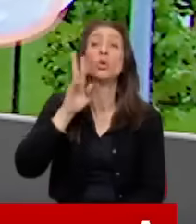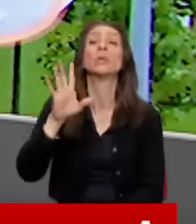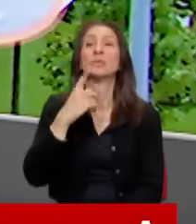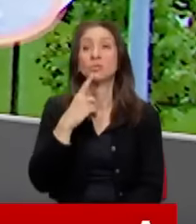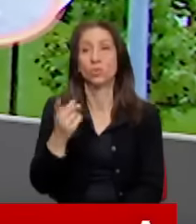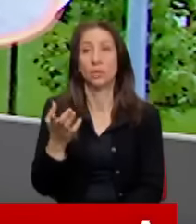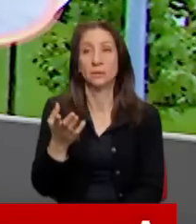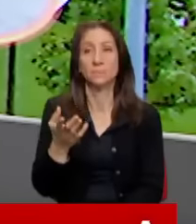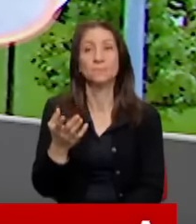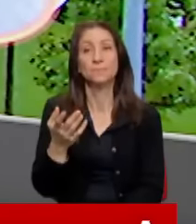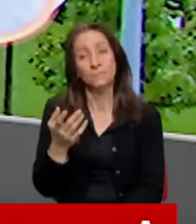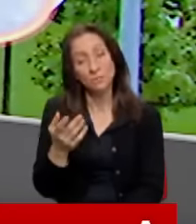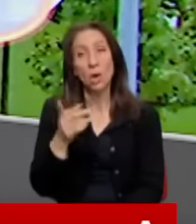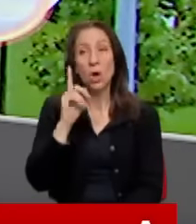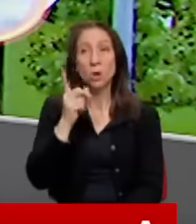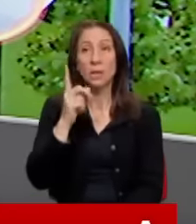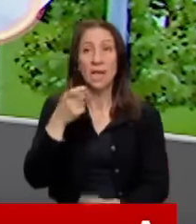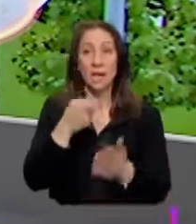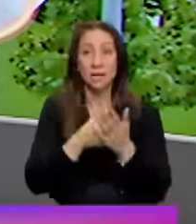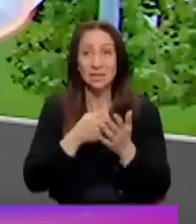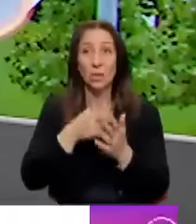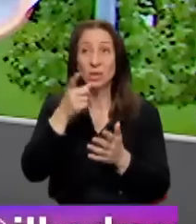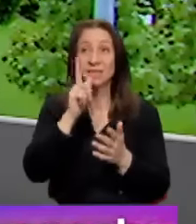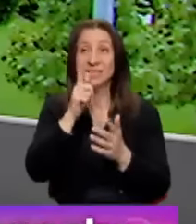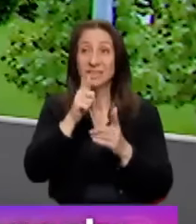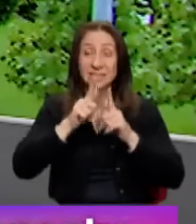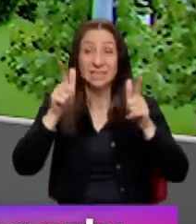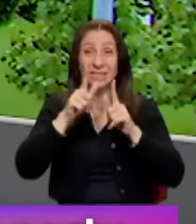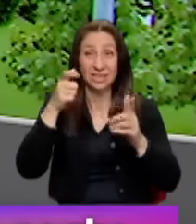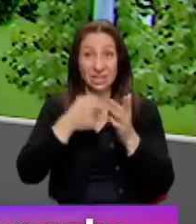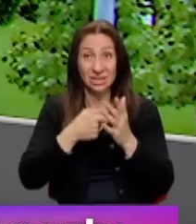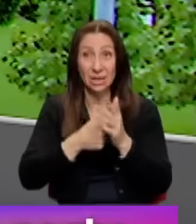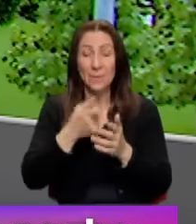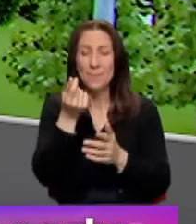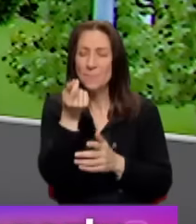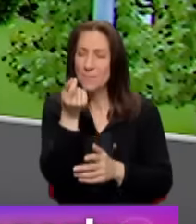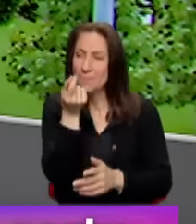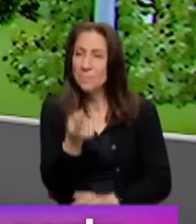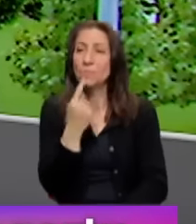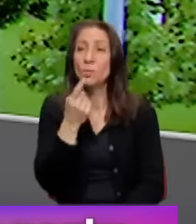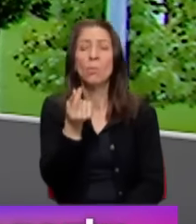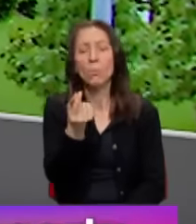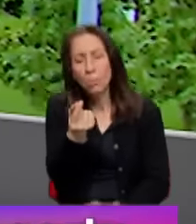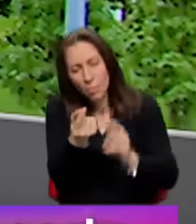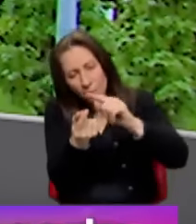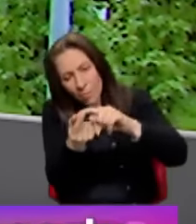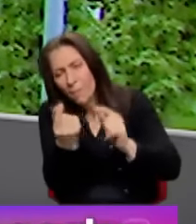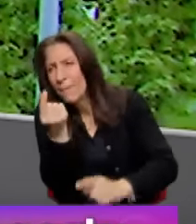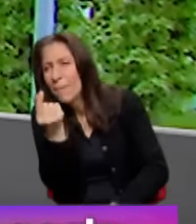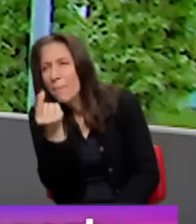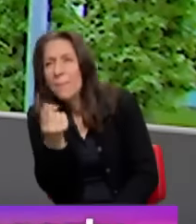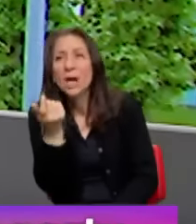yini söylüyorlar Peki öğretmenler adına onların da seslerini yükseltebilmek için bir miktar deniliyor ne kadarlık bir